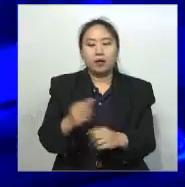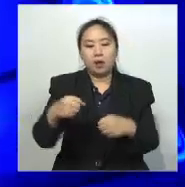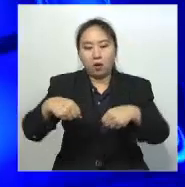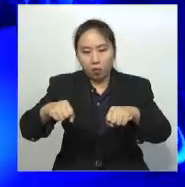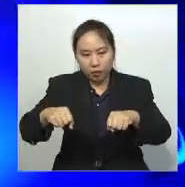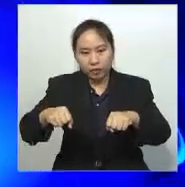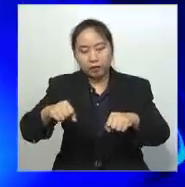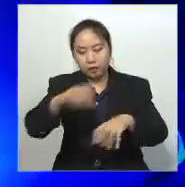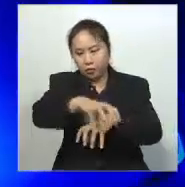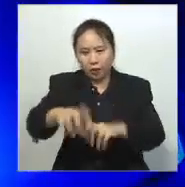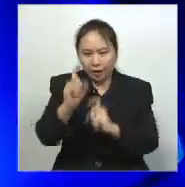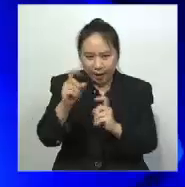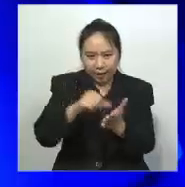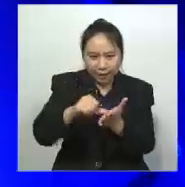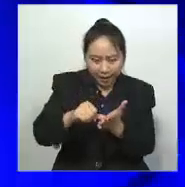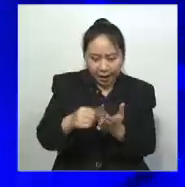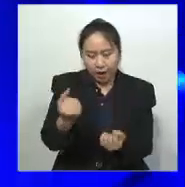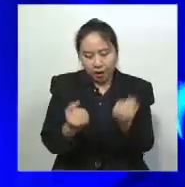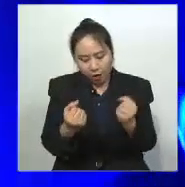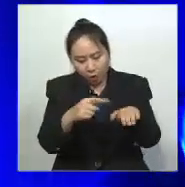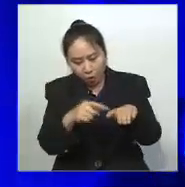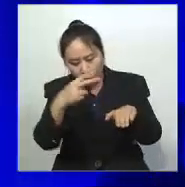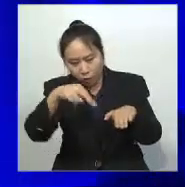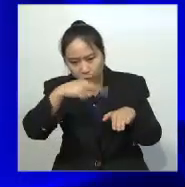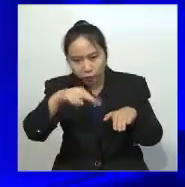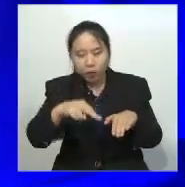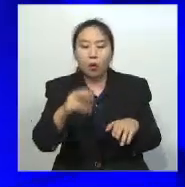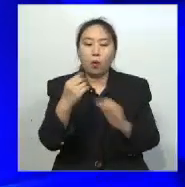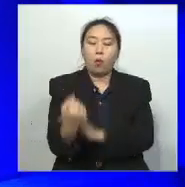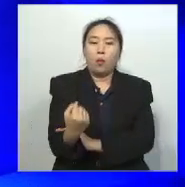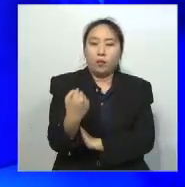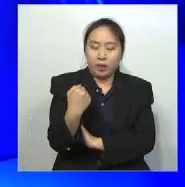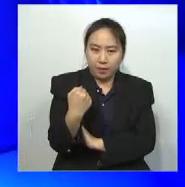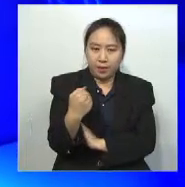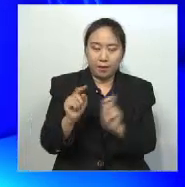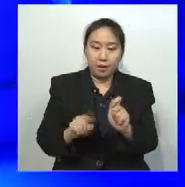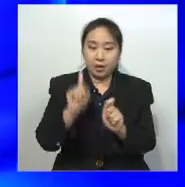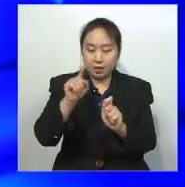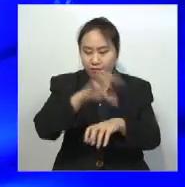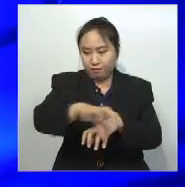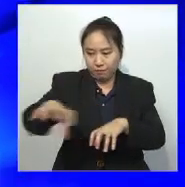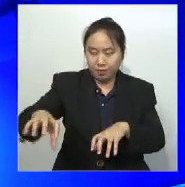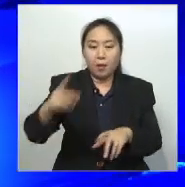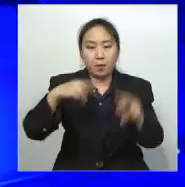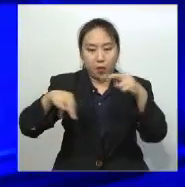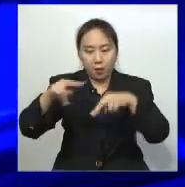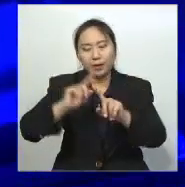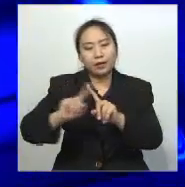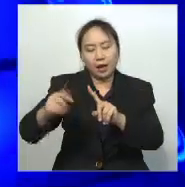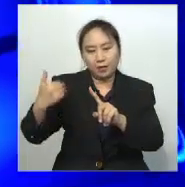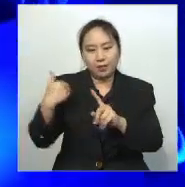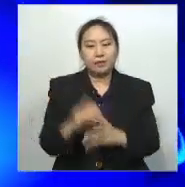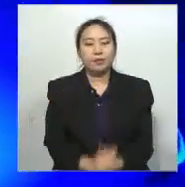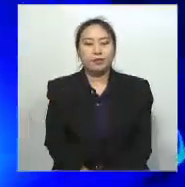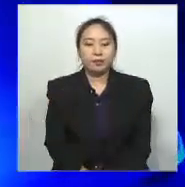ความเข้มข้นมาตรการทางสังคมตามแนวทาง1จังหวัด1อำเภอปลอดภัยการแก้ไขจุดเสี่ยงนะคะแล้วก็ยังมีอีก1มาตรการ